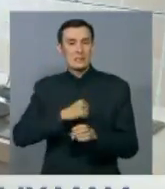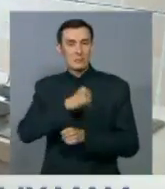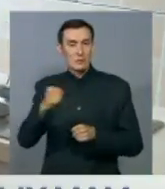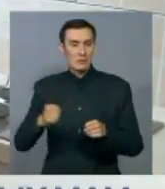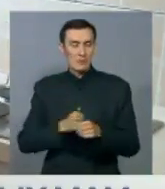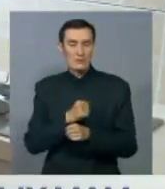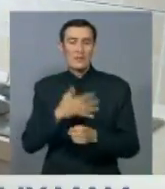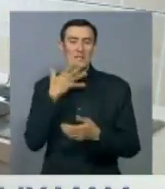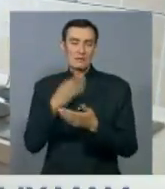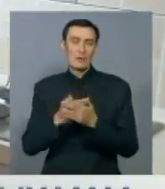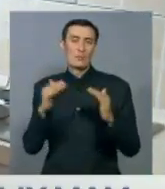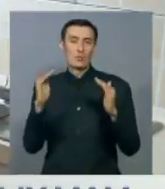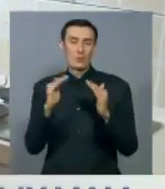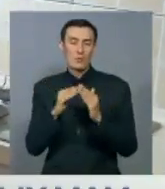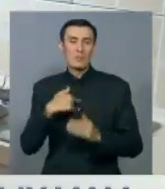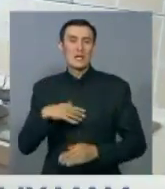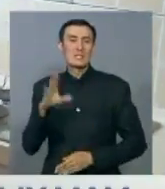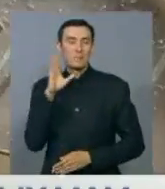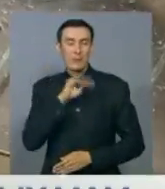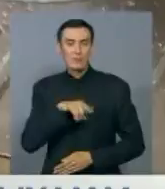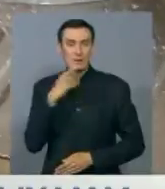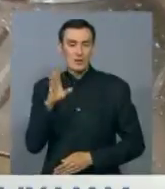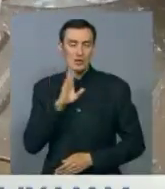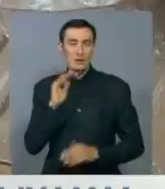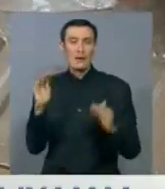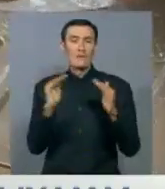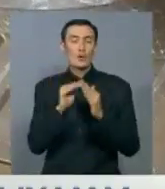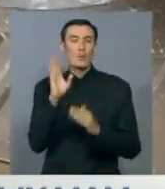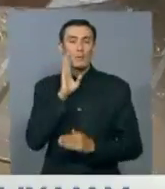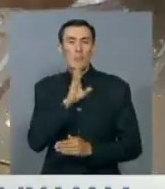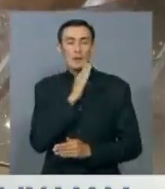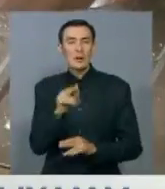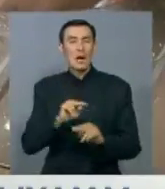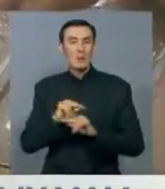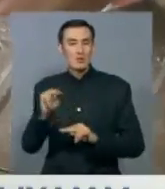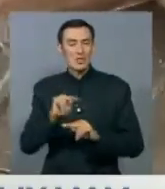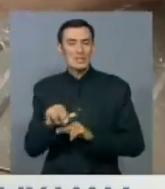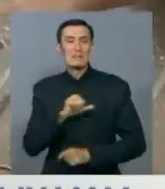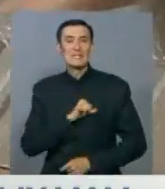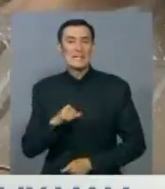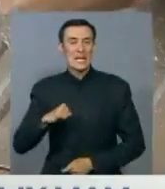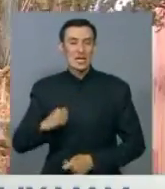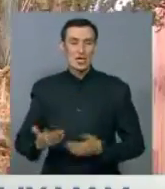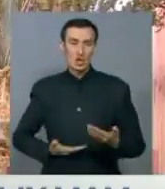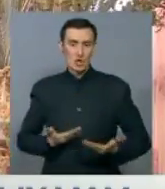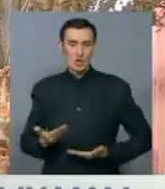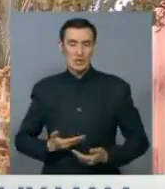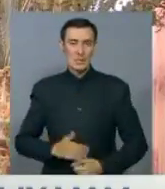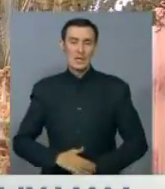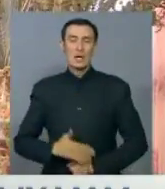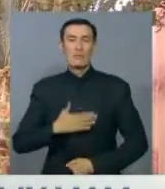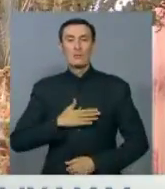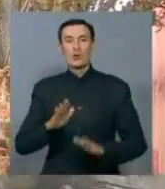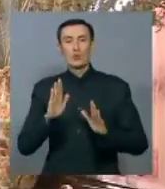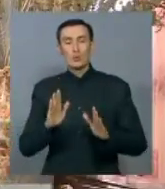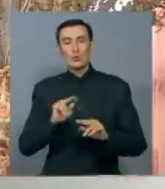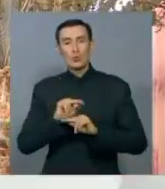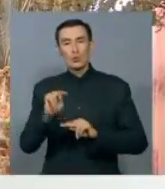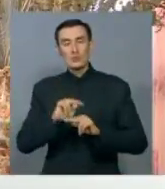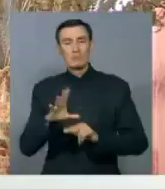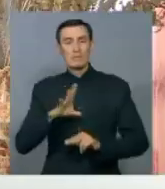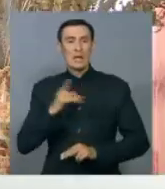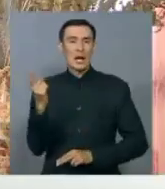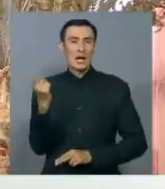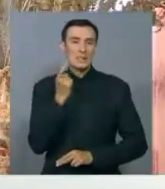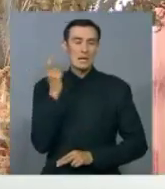домом справлюсь, улыбается женщина. Здесь, в доме мамы, их стараются подготовить к самостоятельной жизни. Мы не только учим быть их хозяйками, но